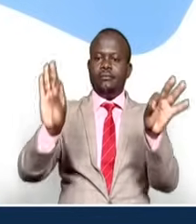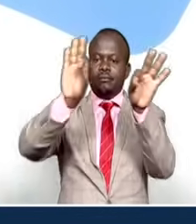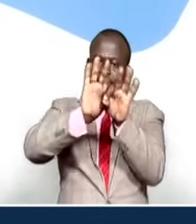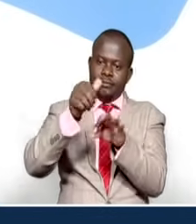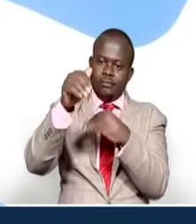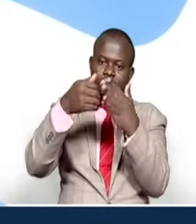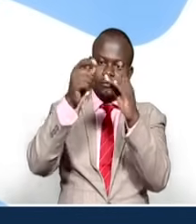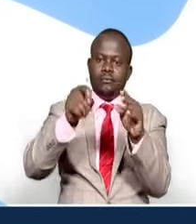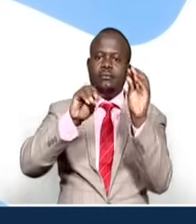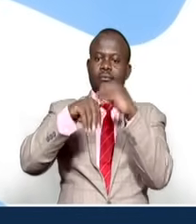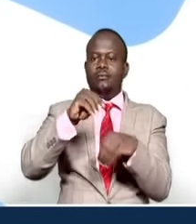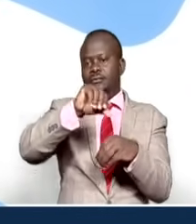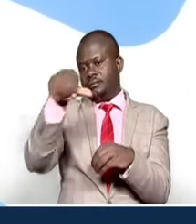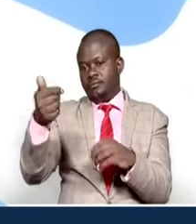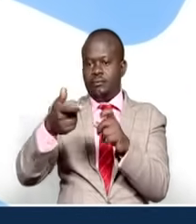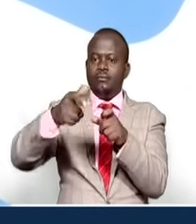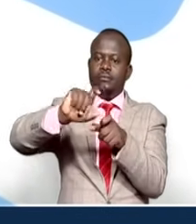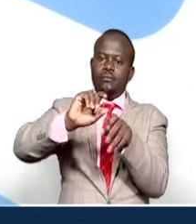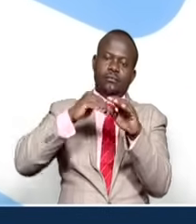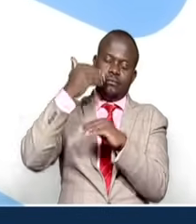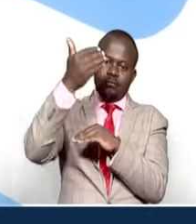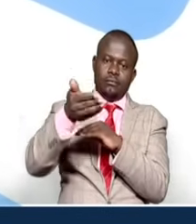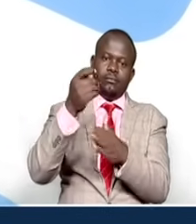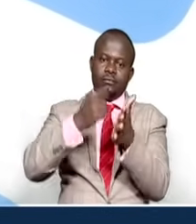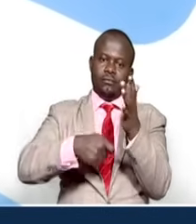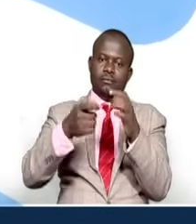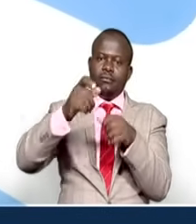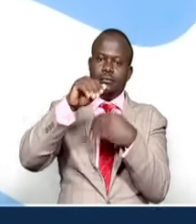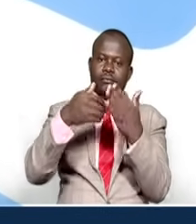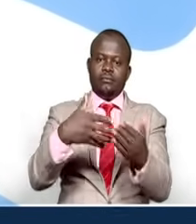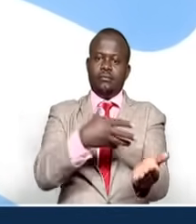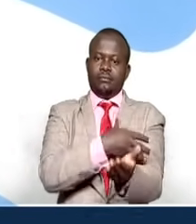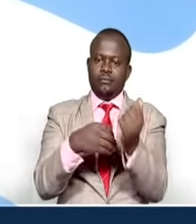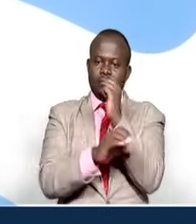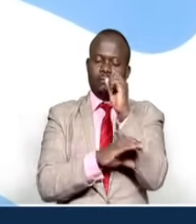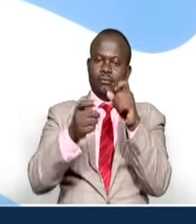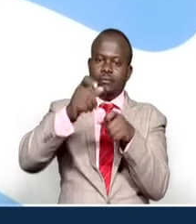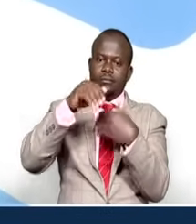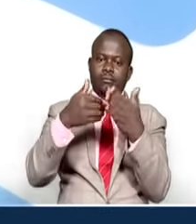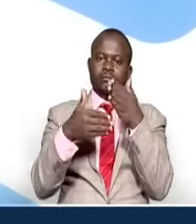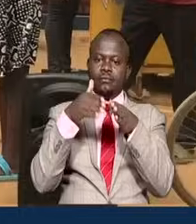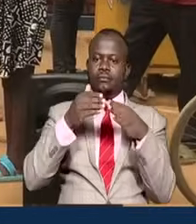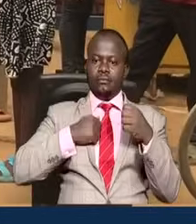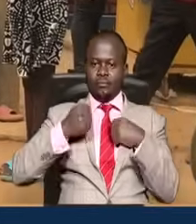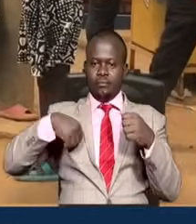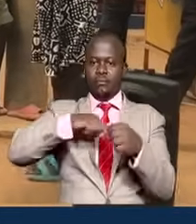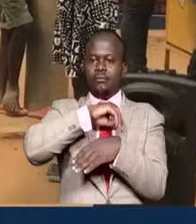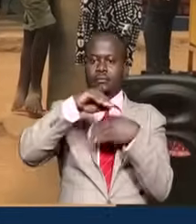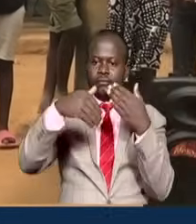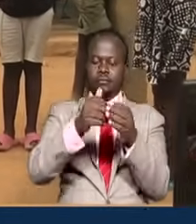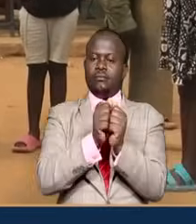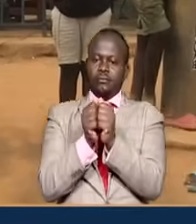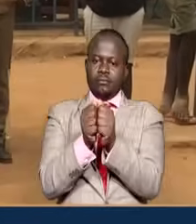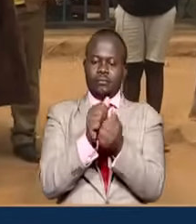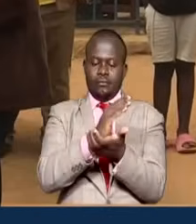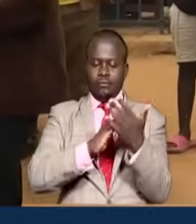biza n'umusoro wundi wiyongera, hanyuma umusoro ukiyongera, imbaraga z'igihugu zikiyongera, tukubaka u Rwanda twese hamwe. Ubuzima buborohereza. Bamwe